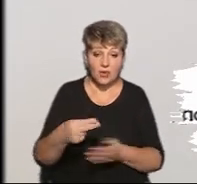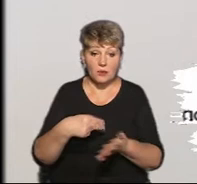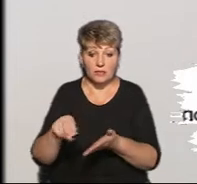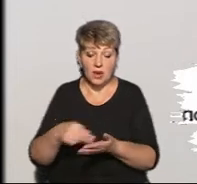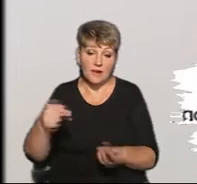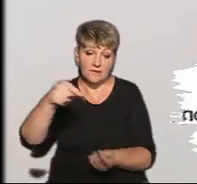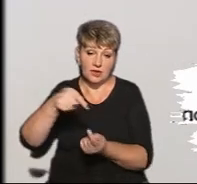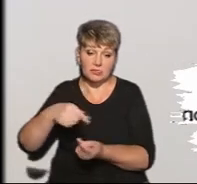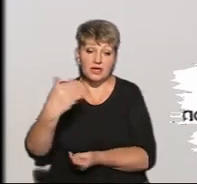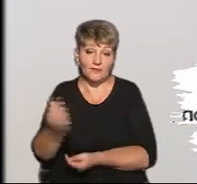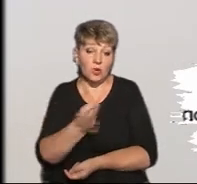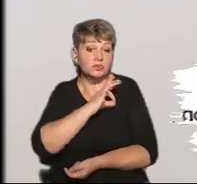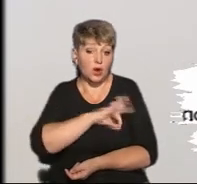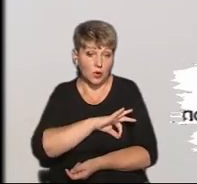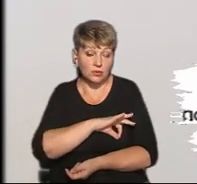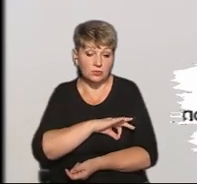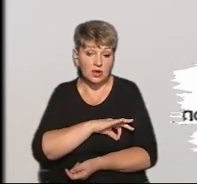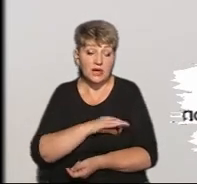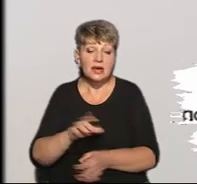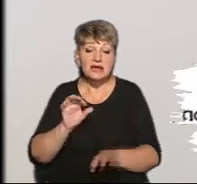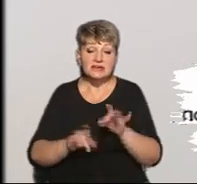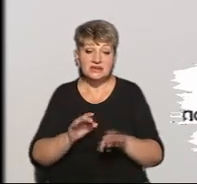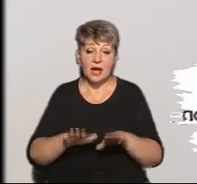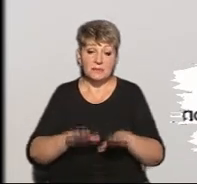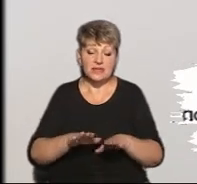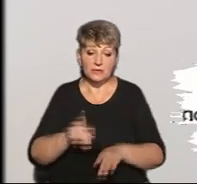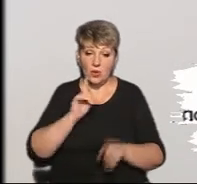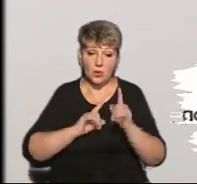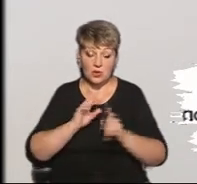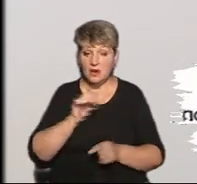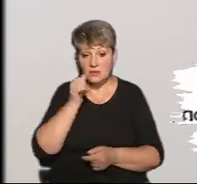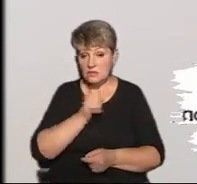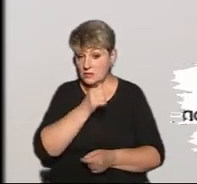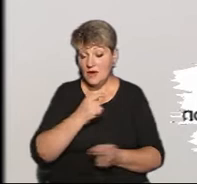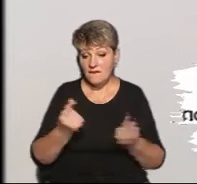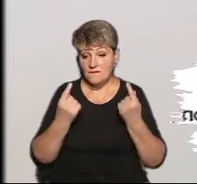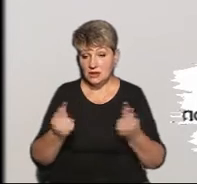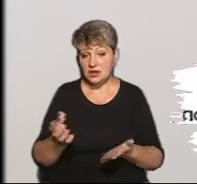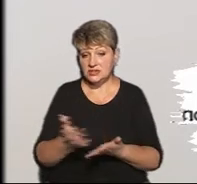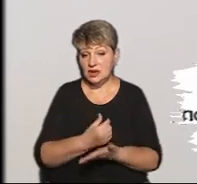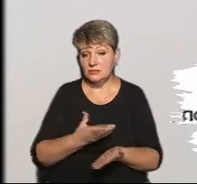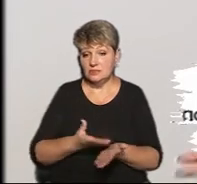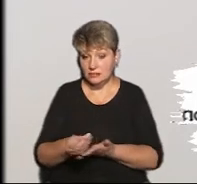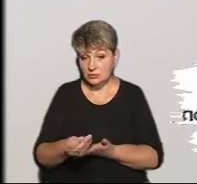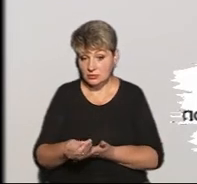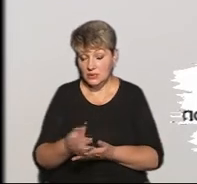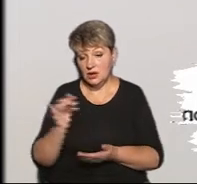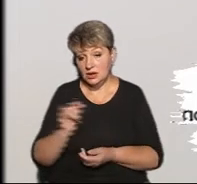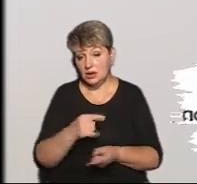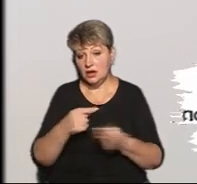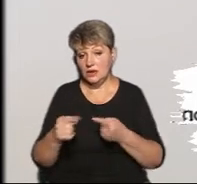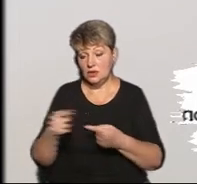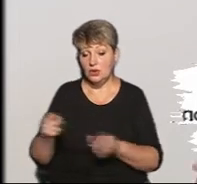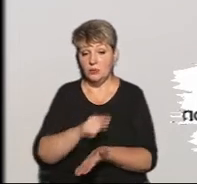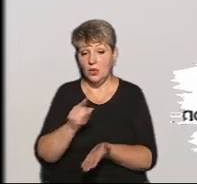вони відповідають його доходам. Тобто секретаря міської ради ні для кого не секрет, досить велика заробітна плата, і так само інші